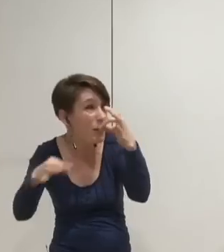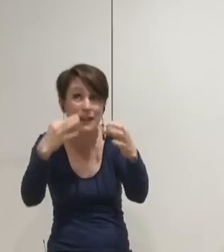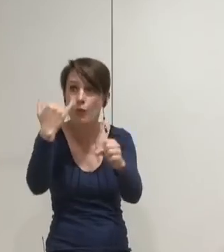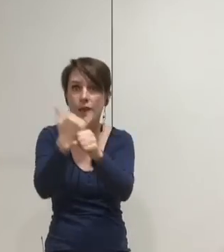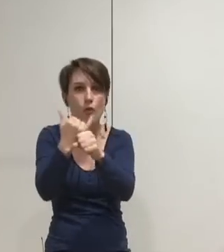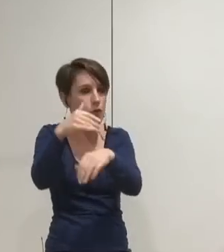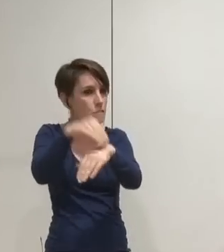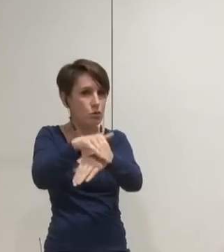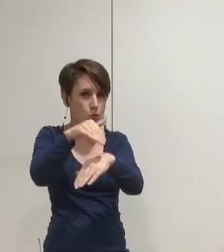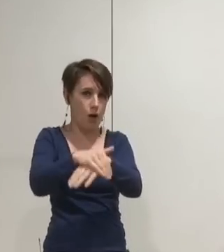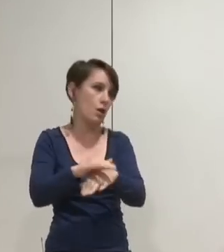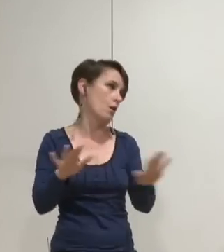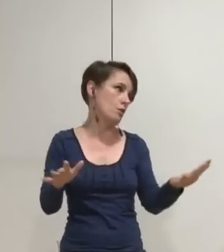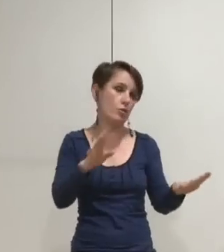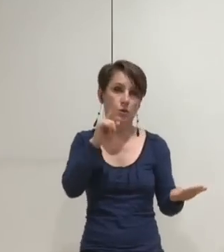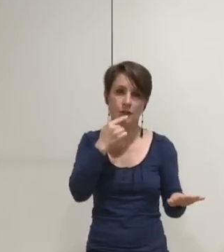et ensuite la